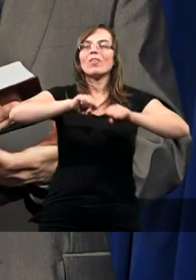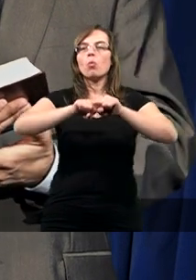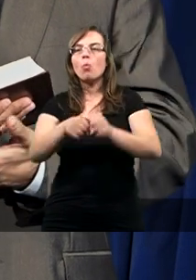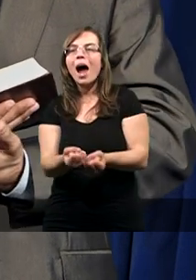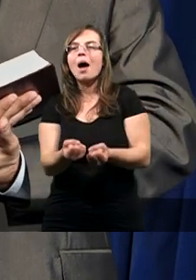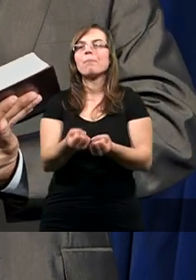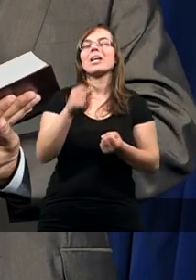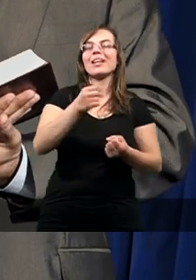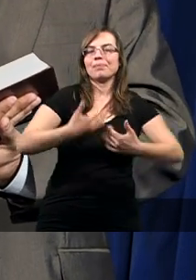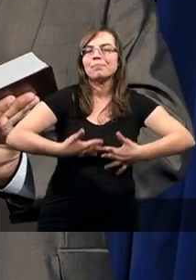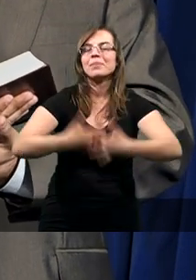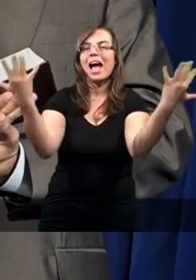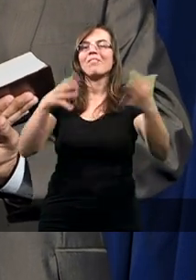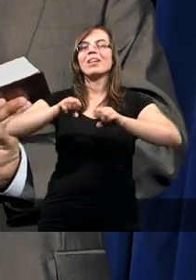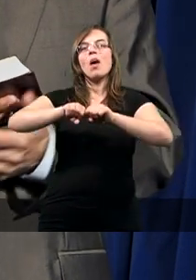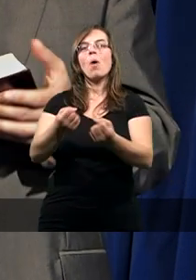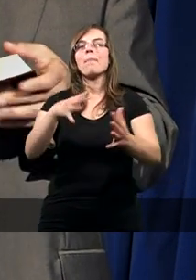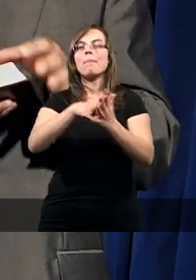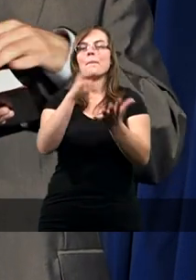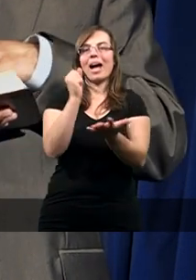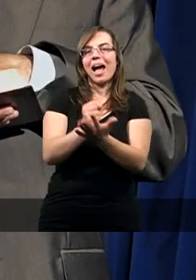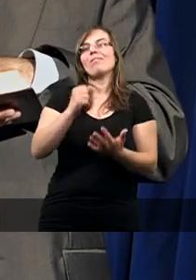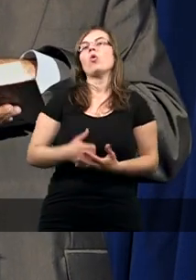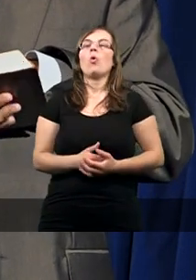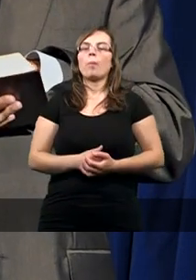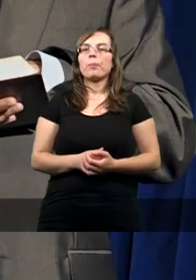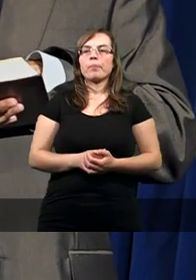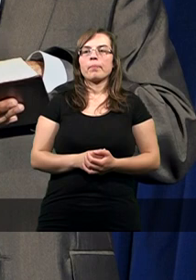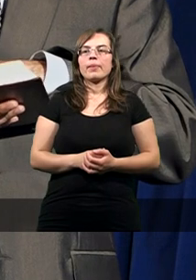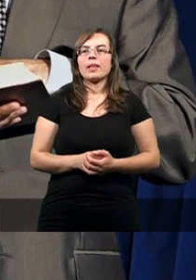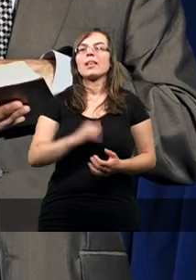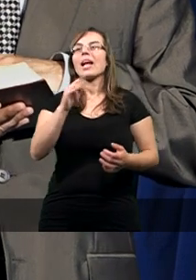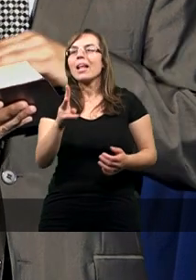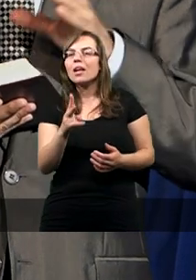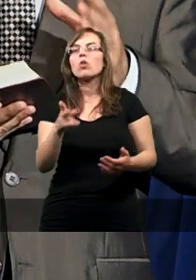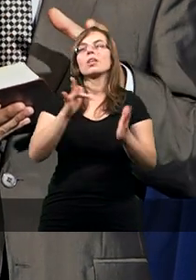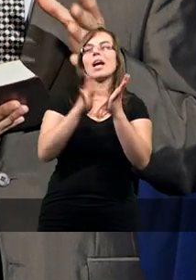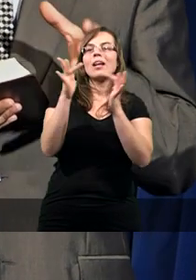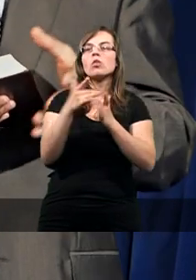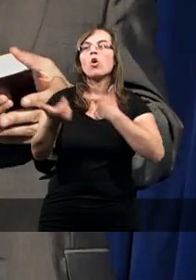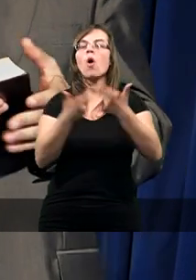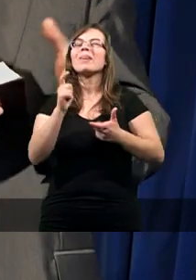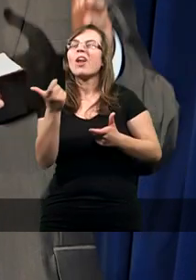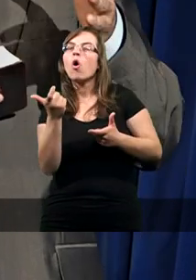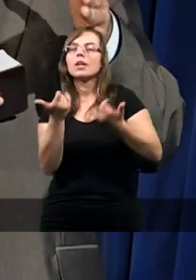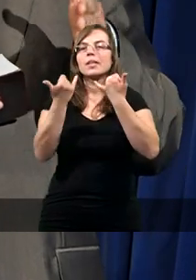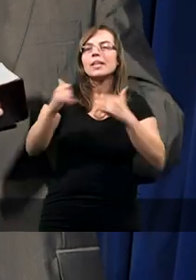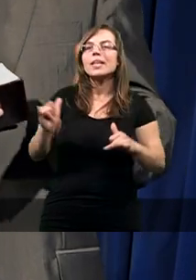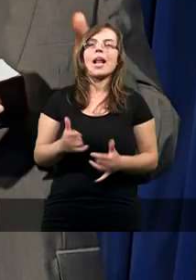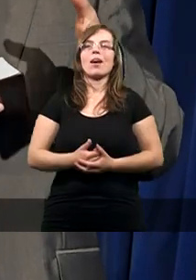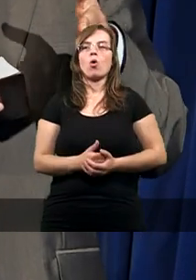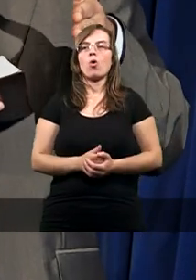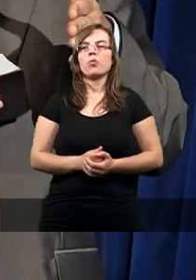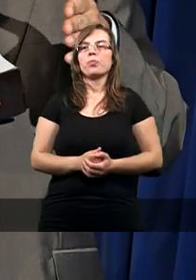łamie jawnie żydowskie prawo. But Jesus knelt there in the dust. Jednak Jezus robi coś innego.